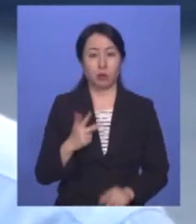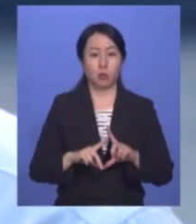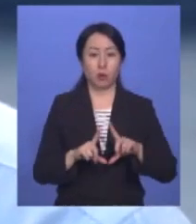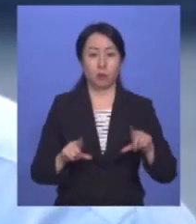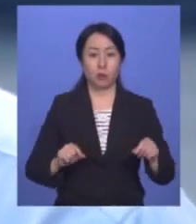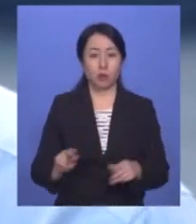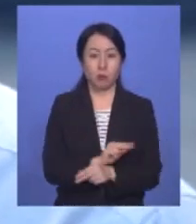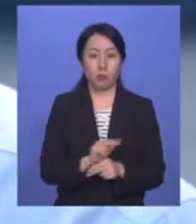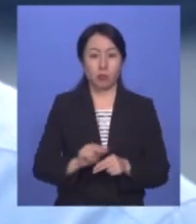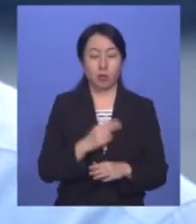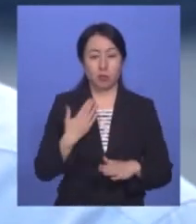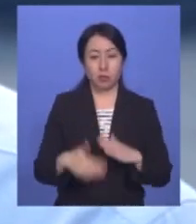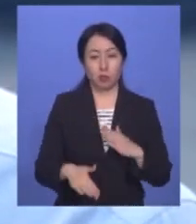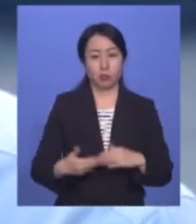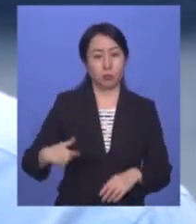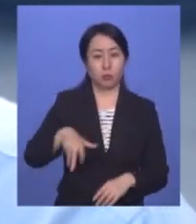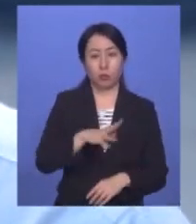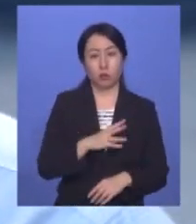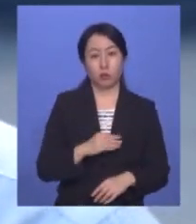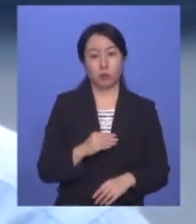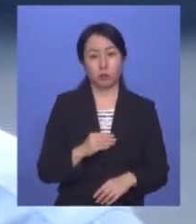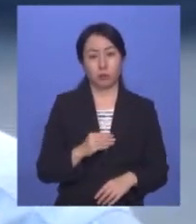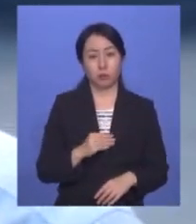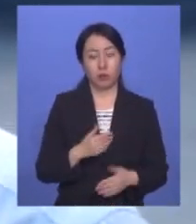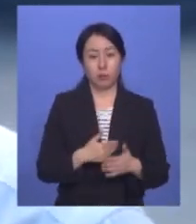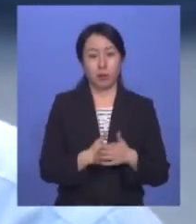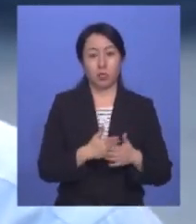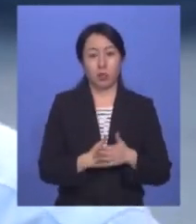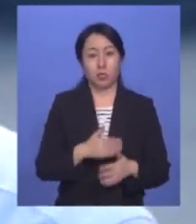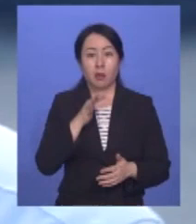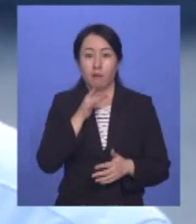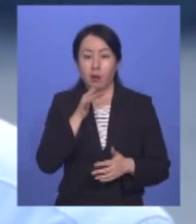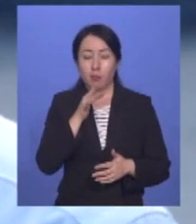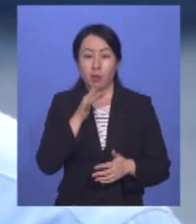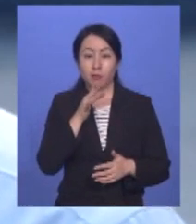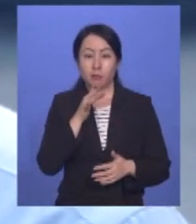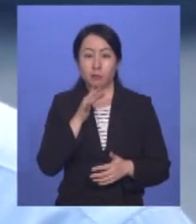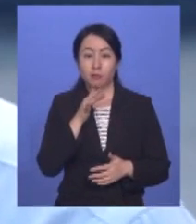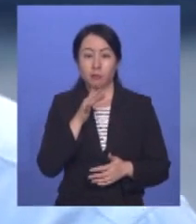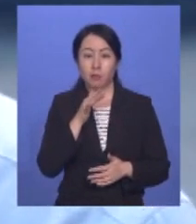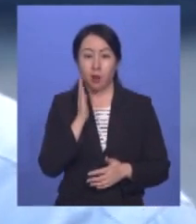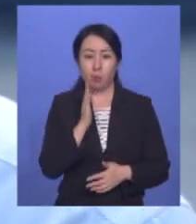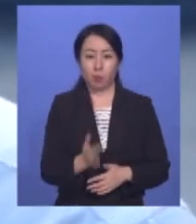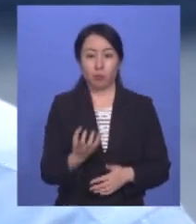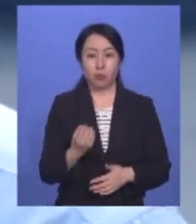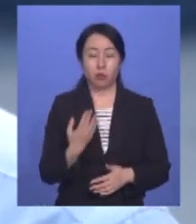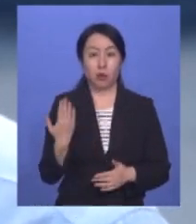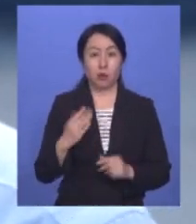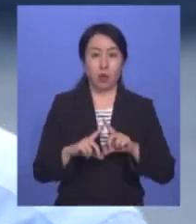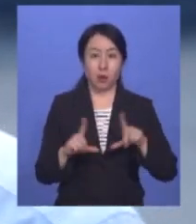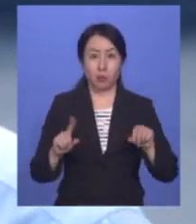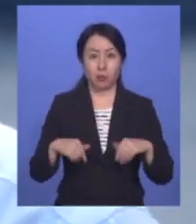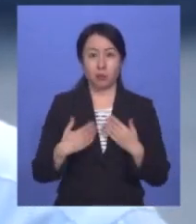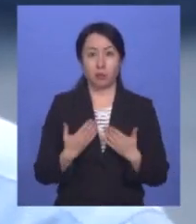нас капитальный ремонт уже завершены полностью. В ближайшее время будут еще несколько объектов